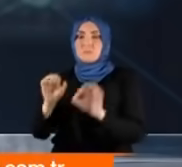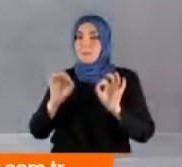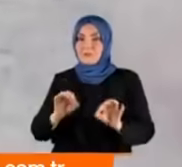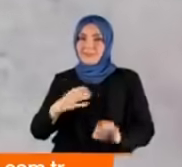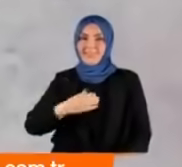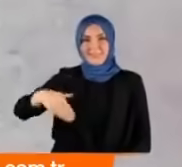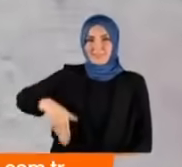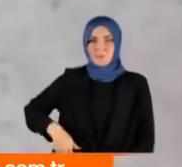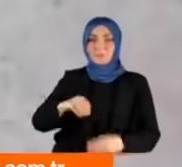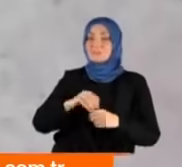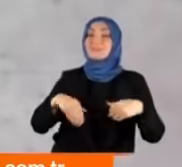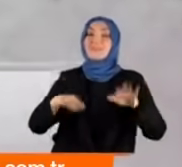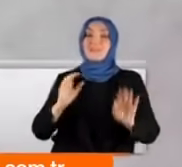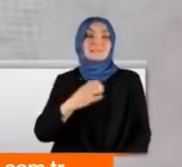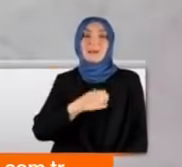için